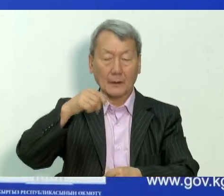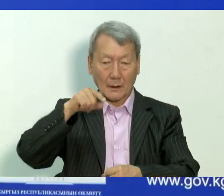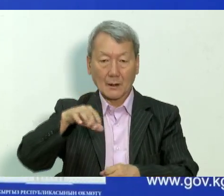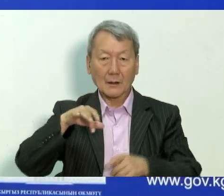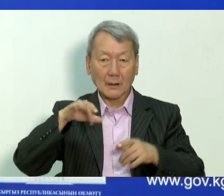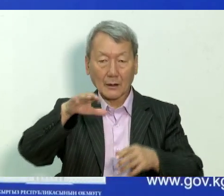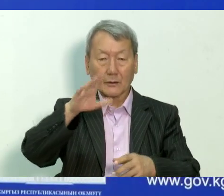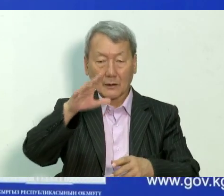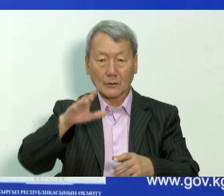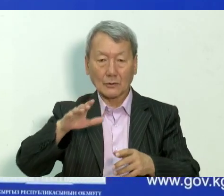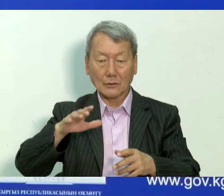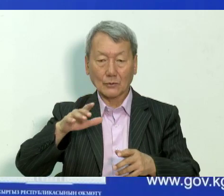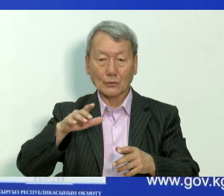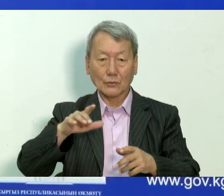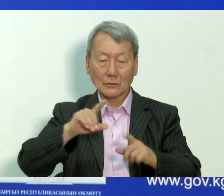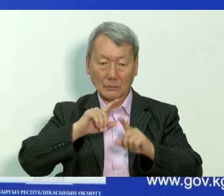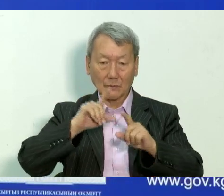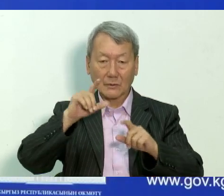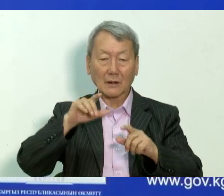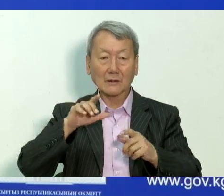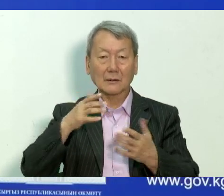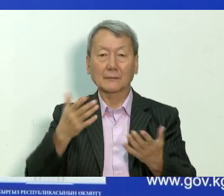пойти